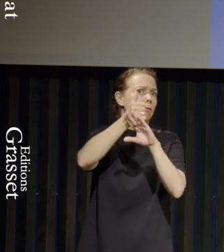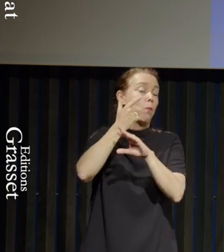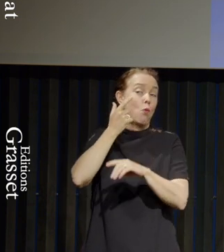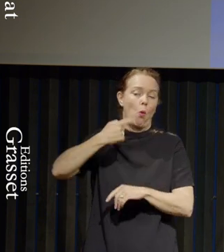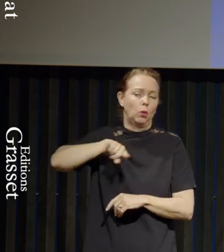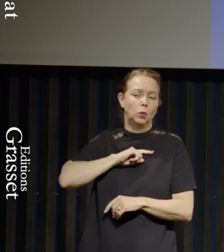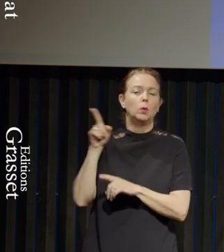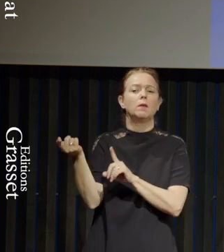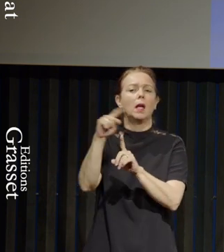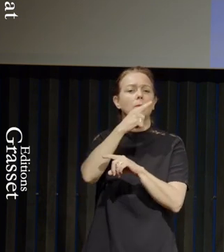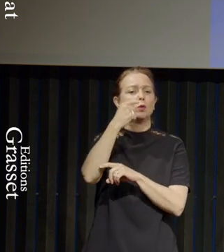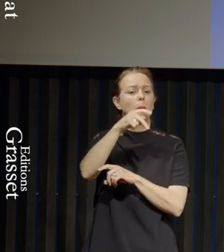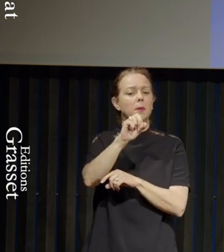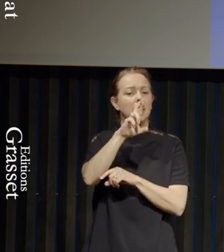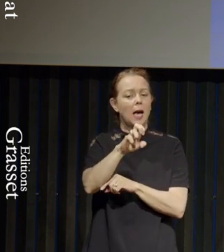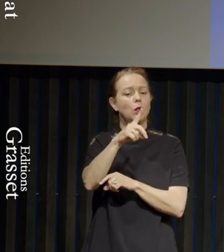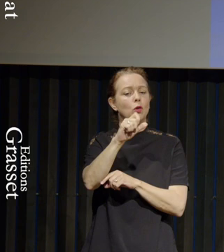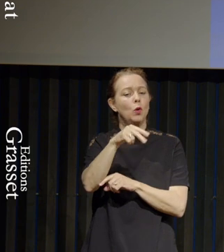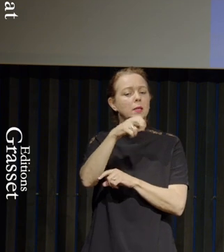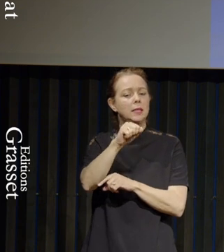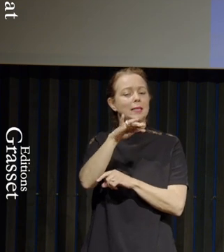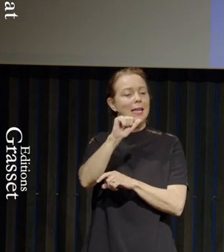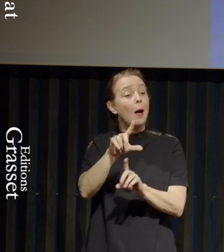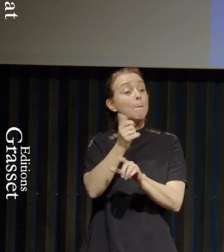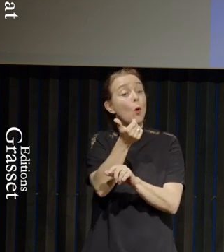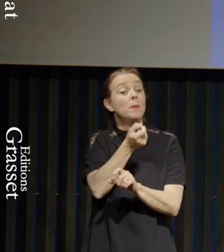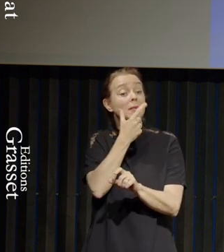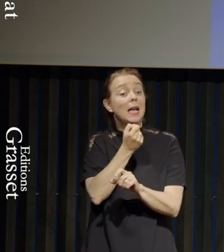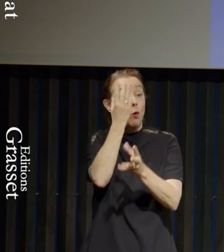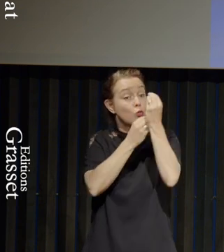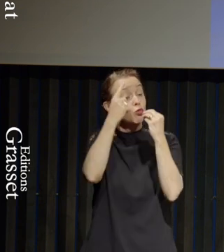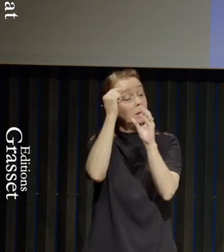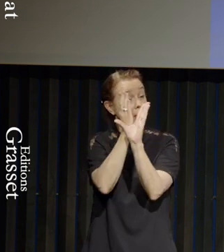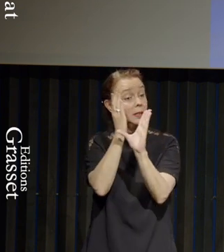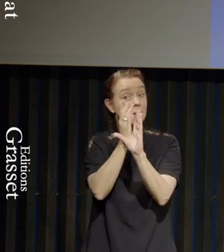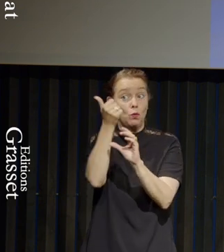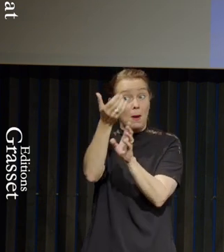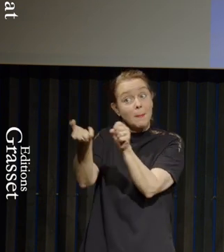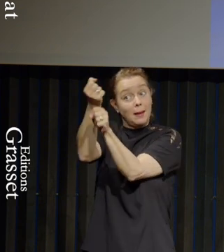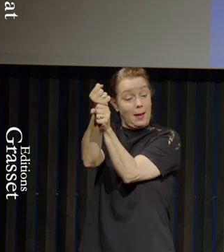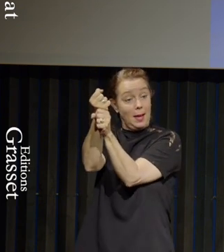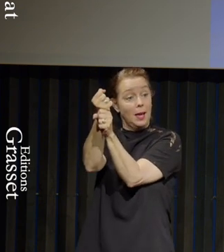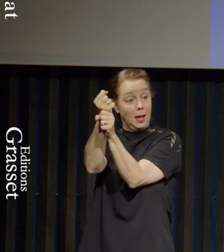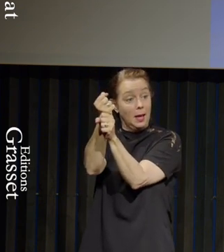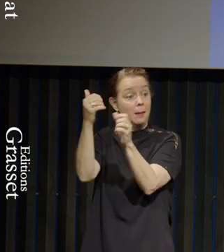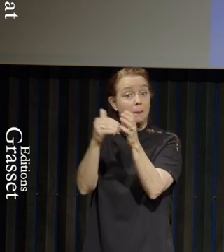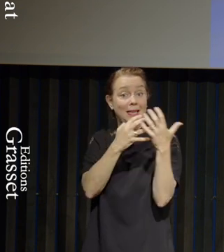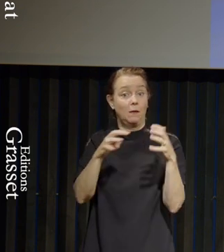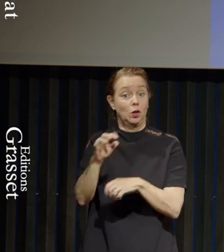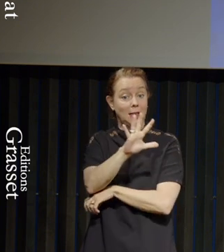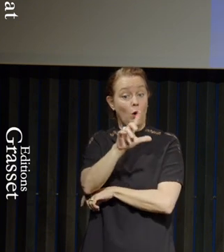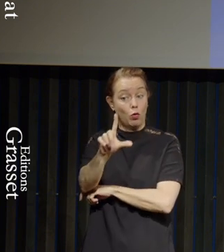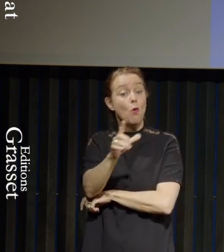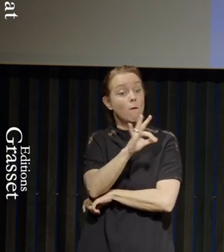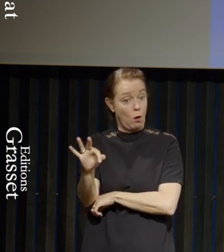avec Pierre de Nicaire, inventé le premier psychotrope, ou quasiment le premier neuroleptique, la chlorpromazine, en 1952